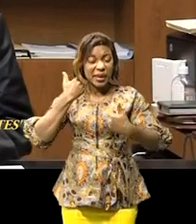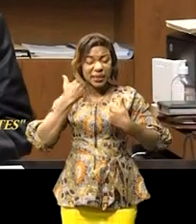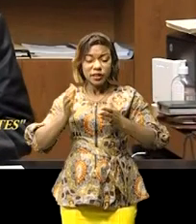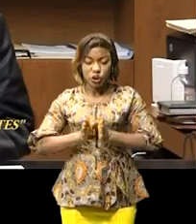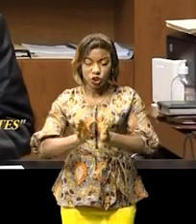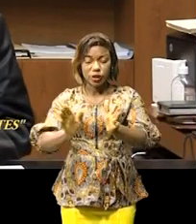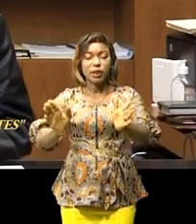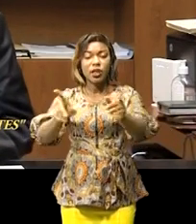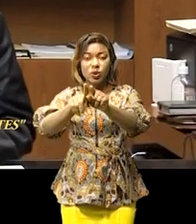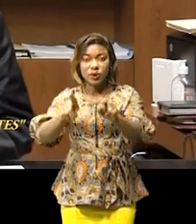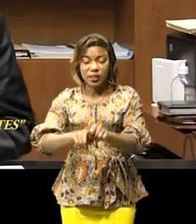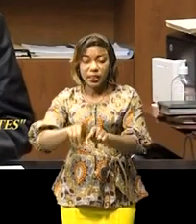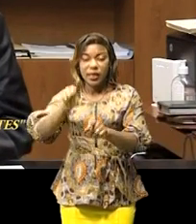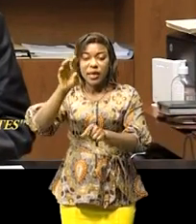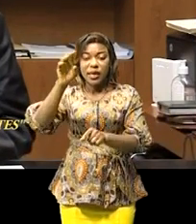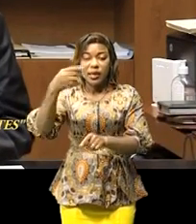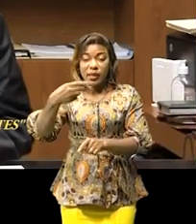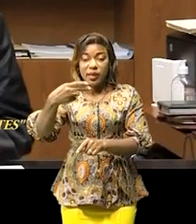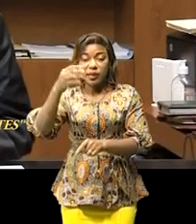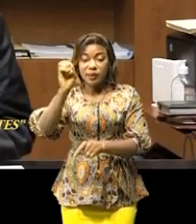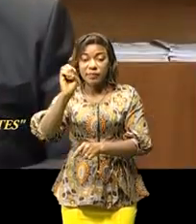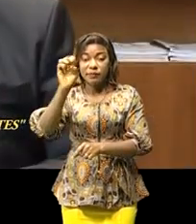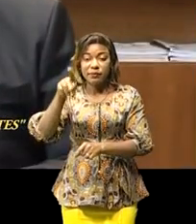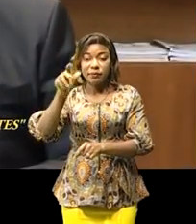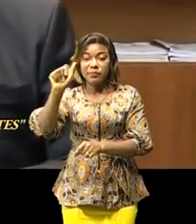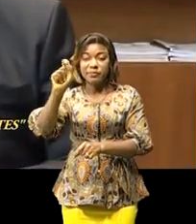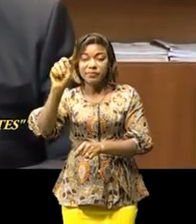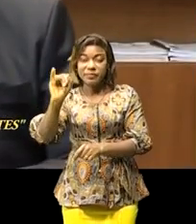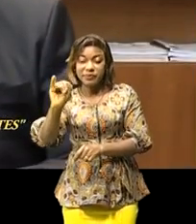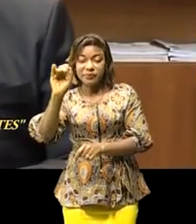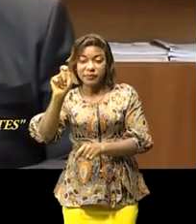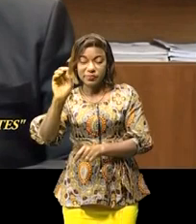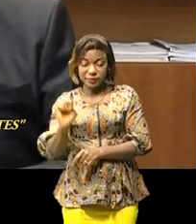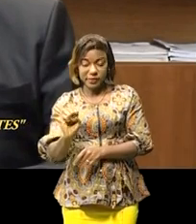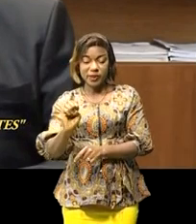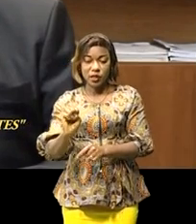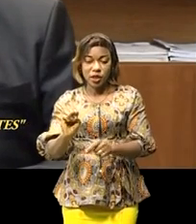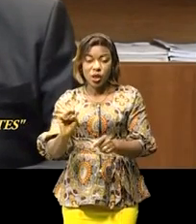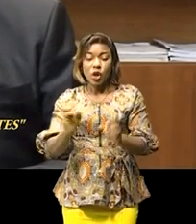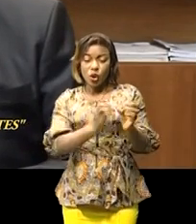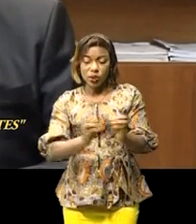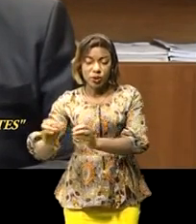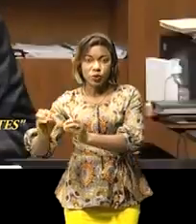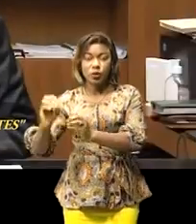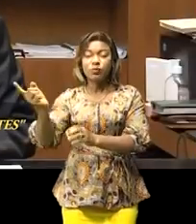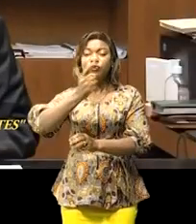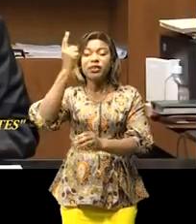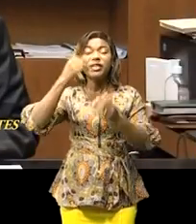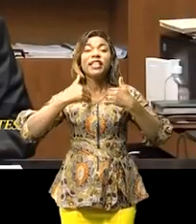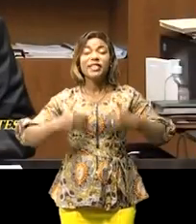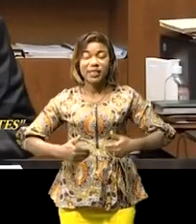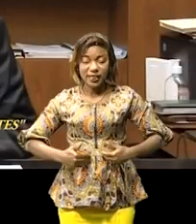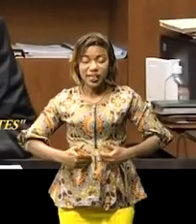les hépatites en particulier doivent être organisées. En effet, l'Organisation mondiale de la santé s'est